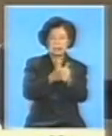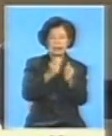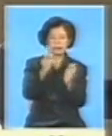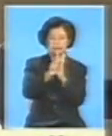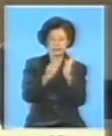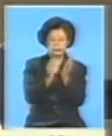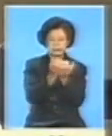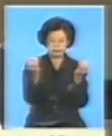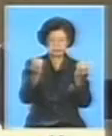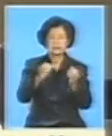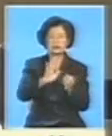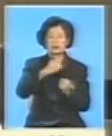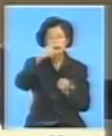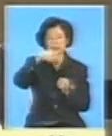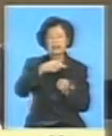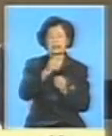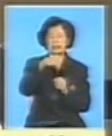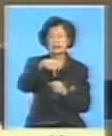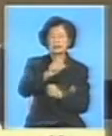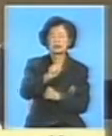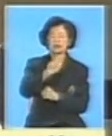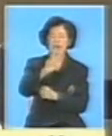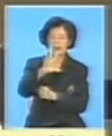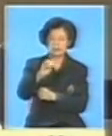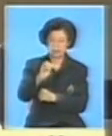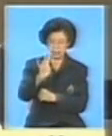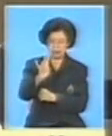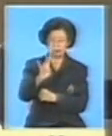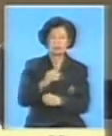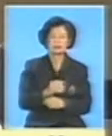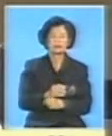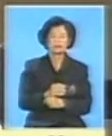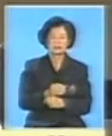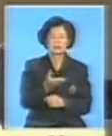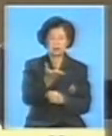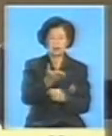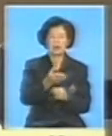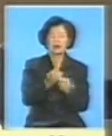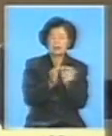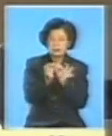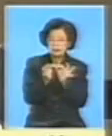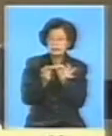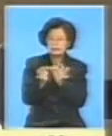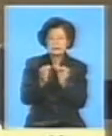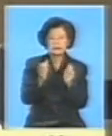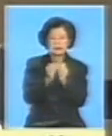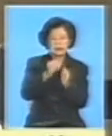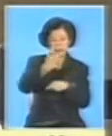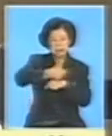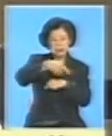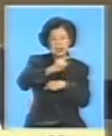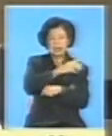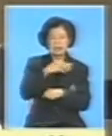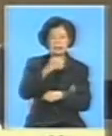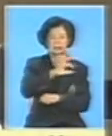ไทยฉบับชั่วคราวพุทธศักราช2557แล้วนะครับก็ก่อนอื่นผมขออนุญาตเรียนชี้แจงต่อท่านประธานและสมาชิกทุกท่าน